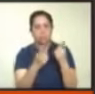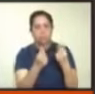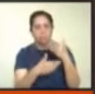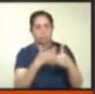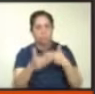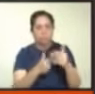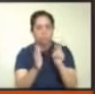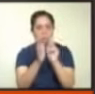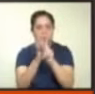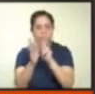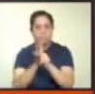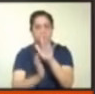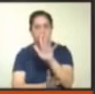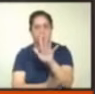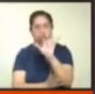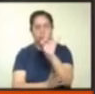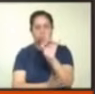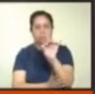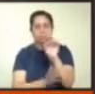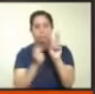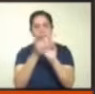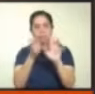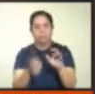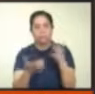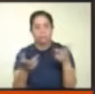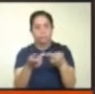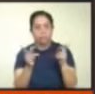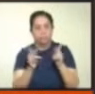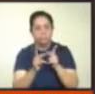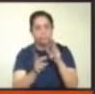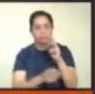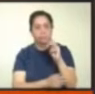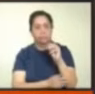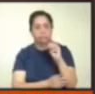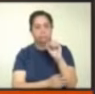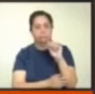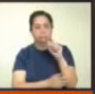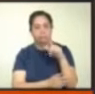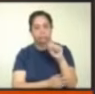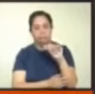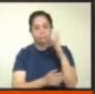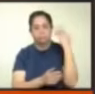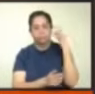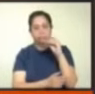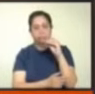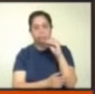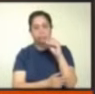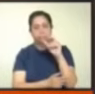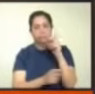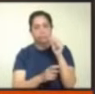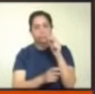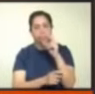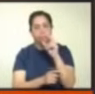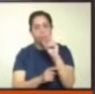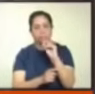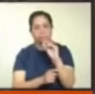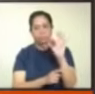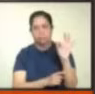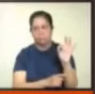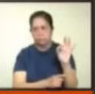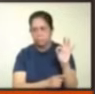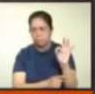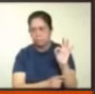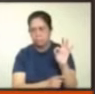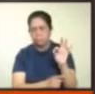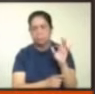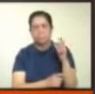ng pagpatay sa 58 biktima sa Sitio Masalay Ampatuan, Maguindanao noong November 23, 2009.